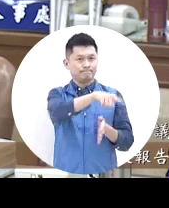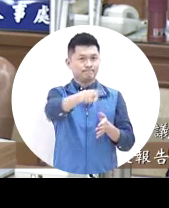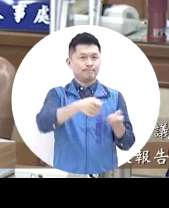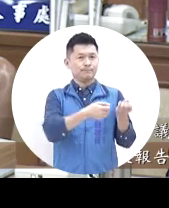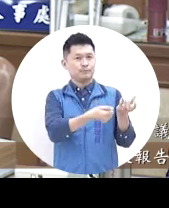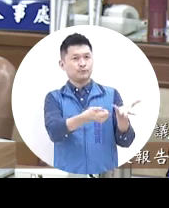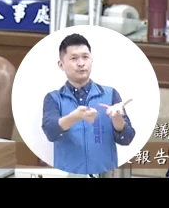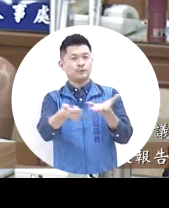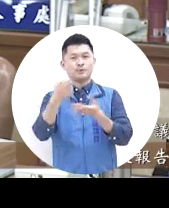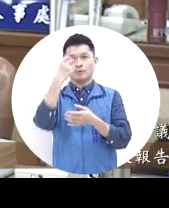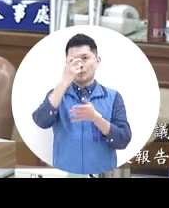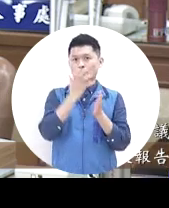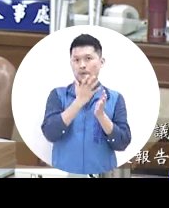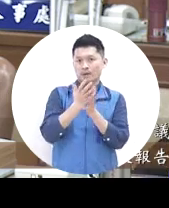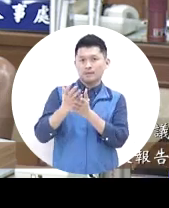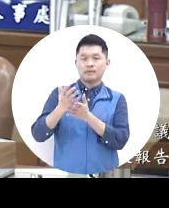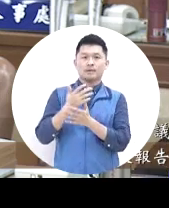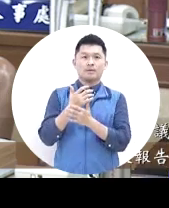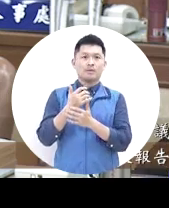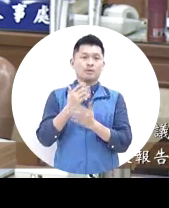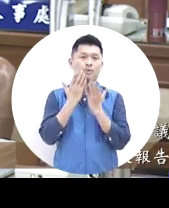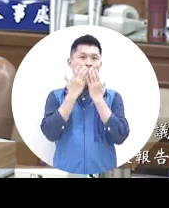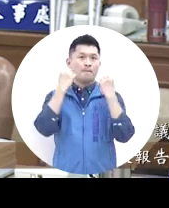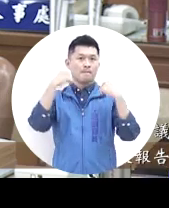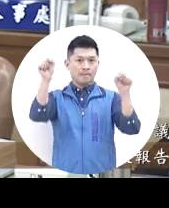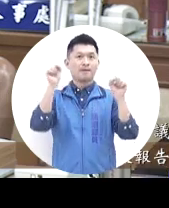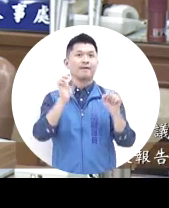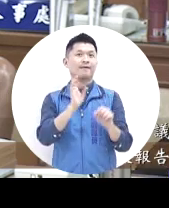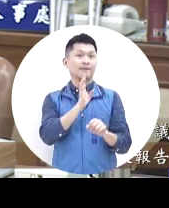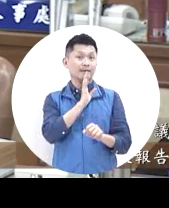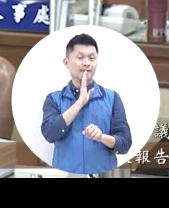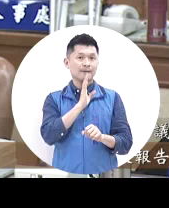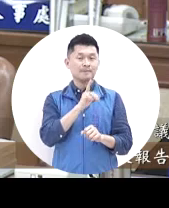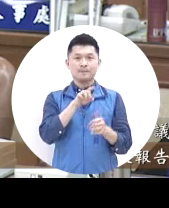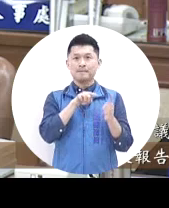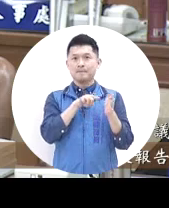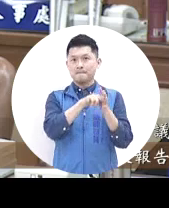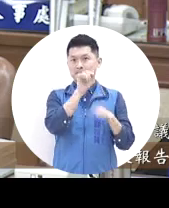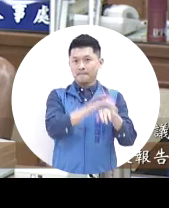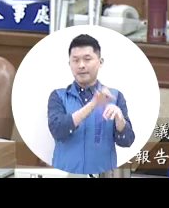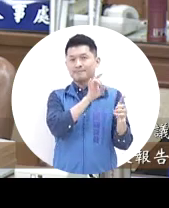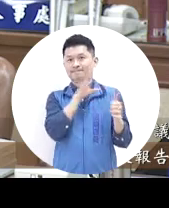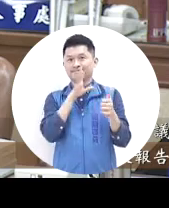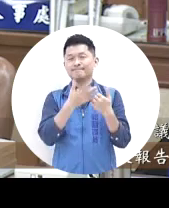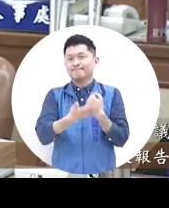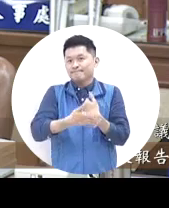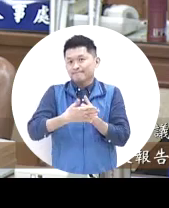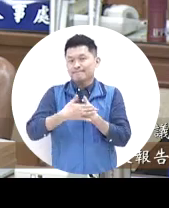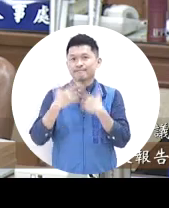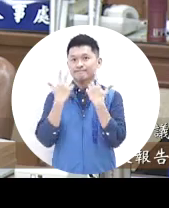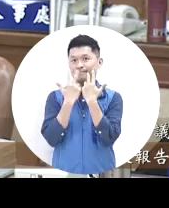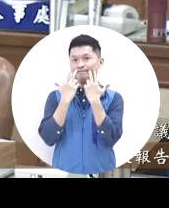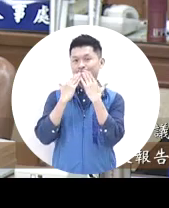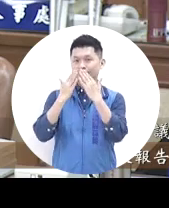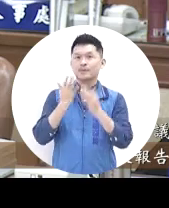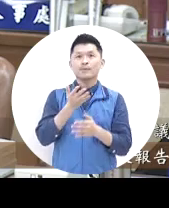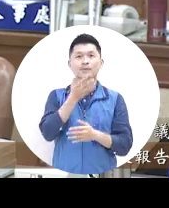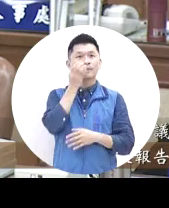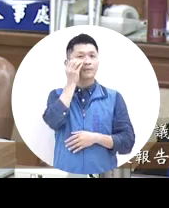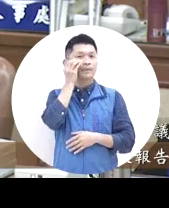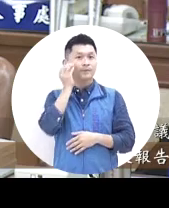理的整个学历，就借重他的行销长才来帮助新北市在观光旅游局